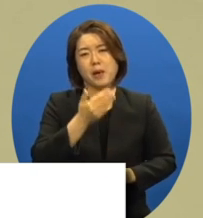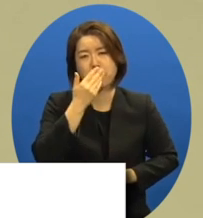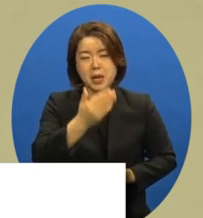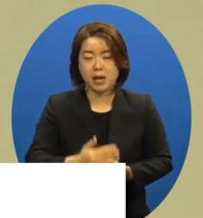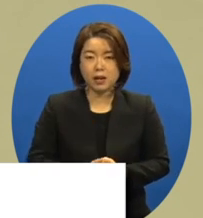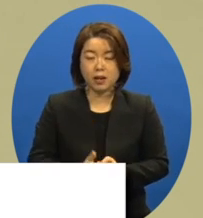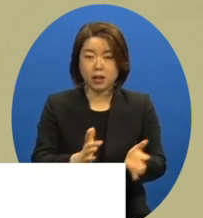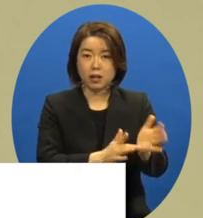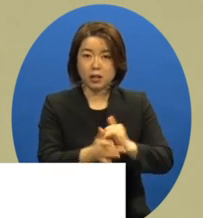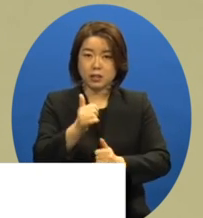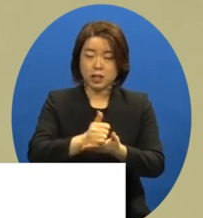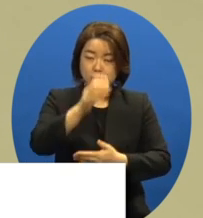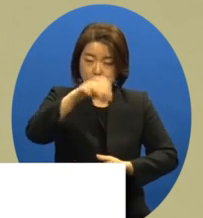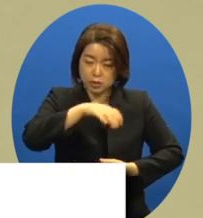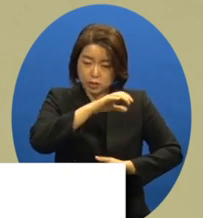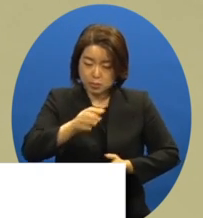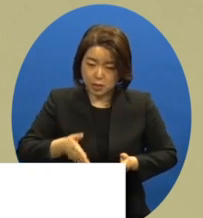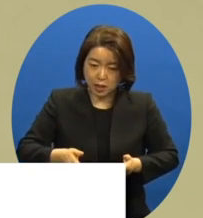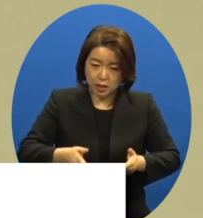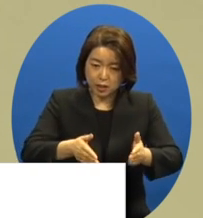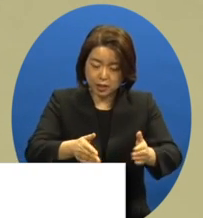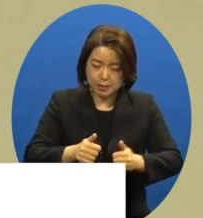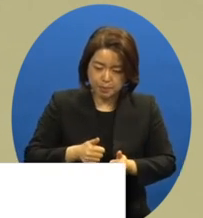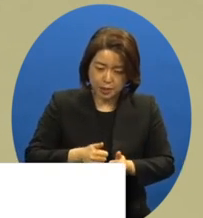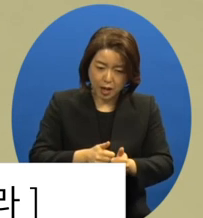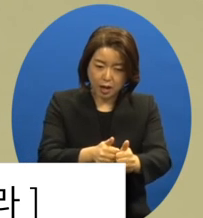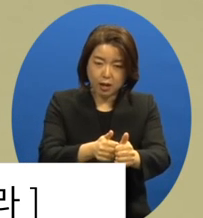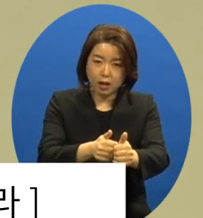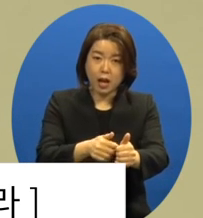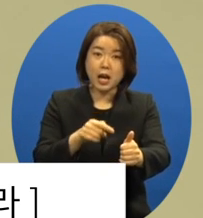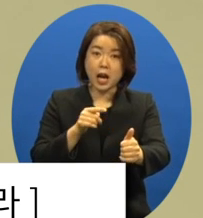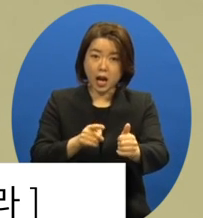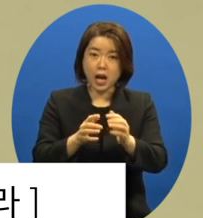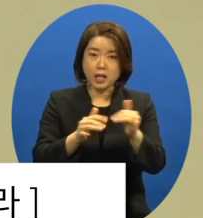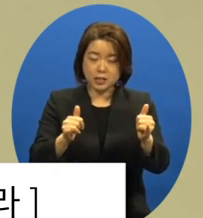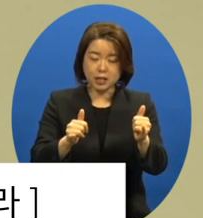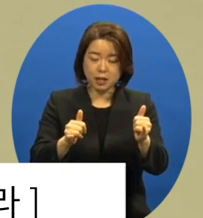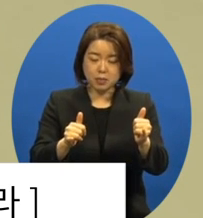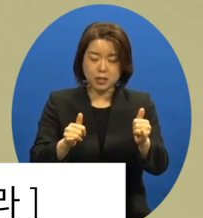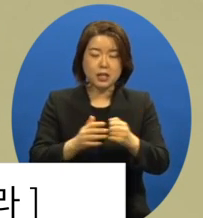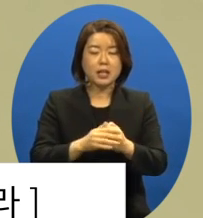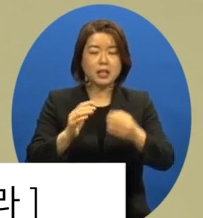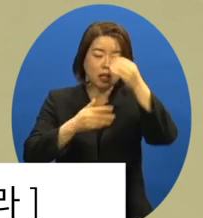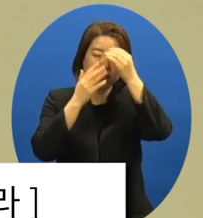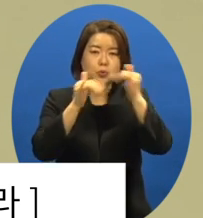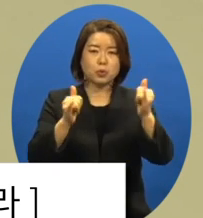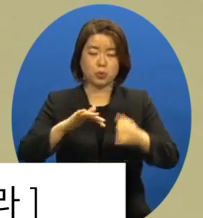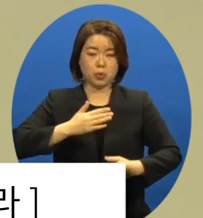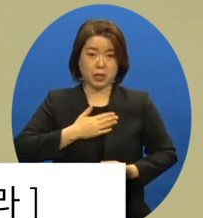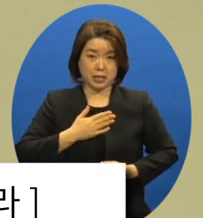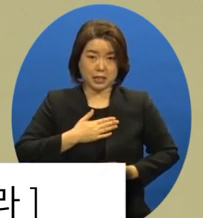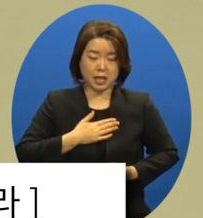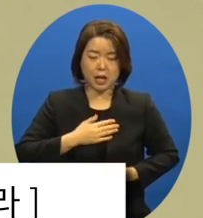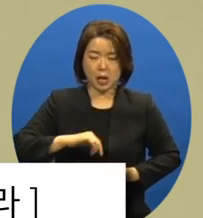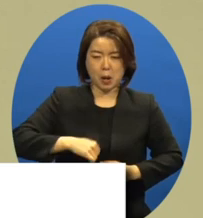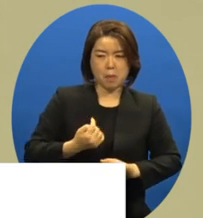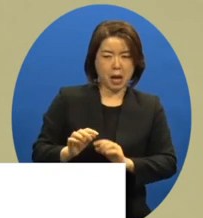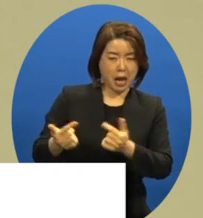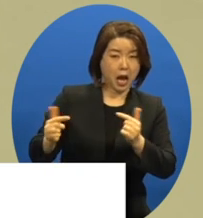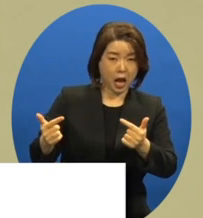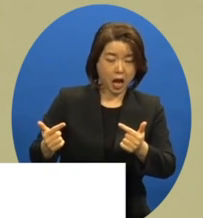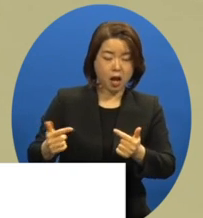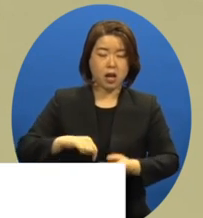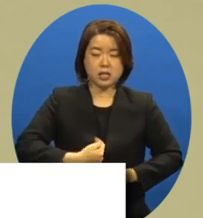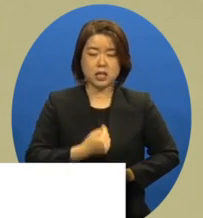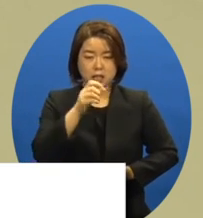예수님의 십자가의 길을 따라가는 것이 성도입니다. 자기를 부인하고 자기 십자가를 지고 나를 따를 것이라